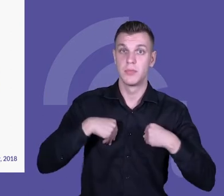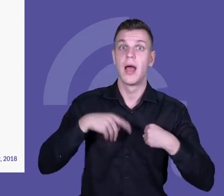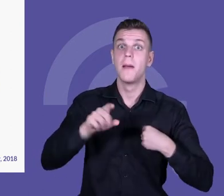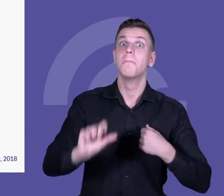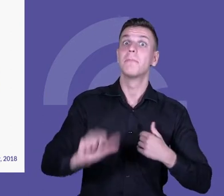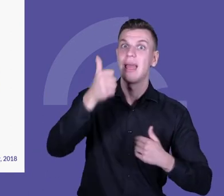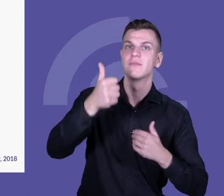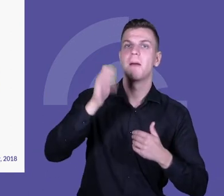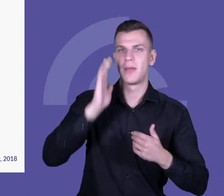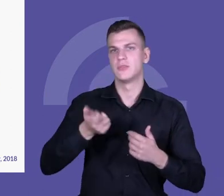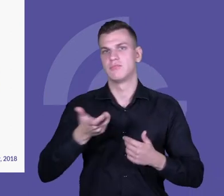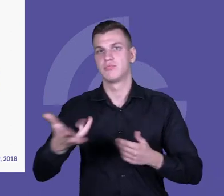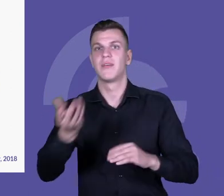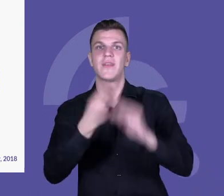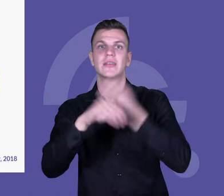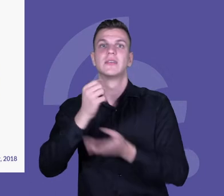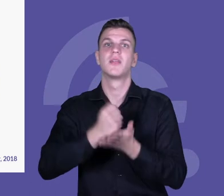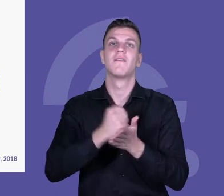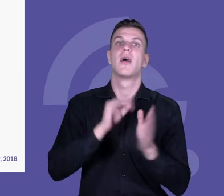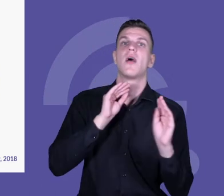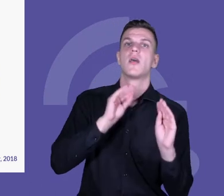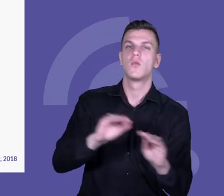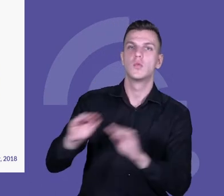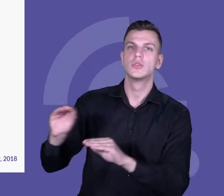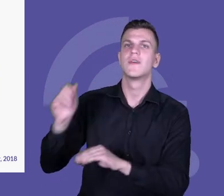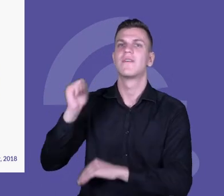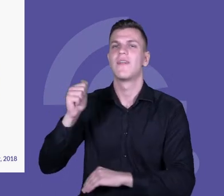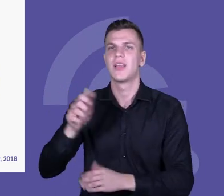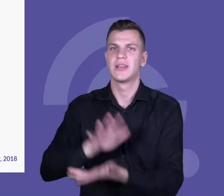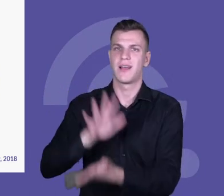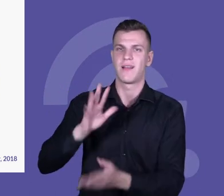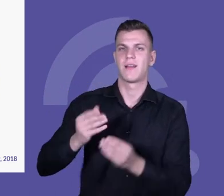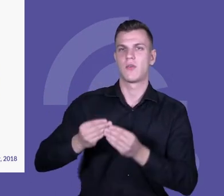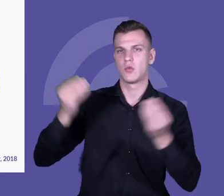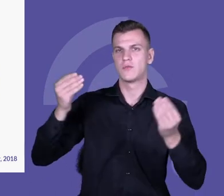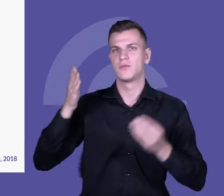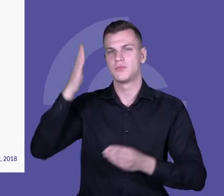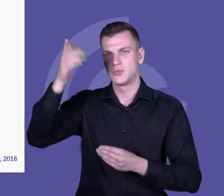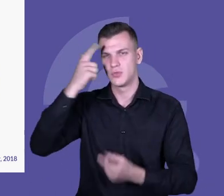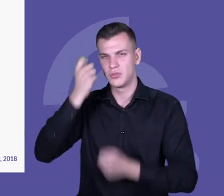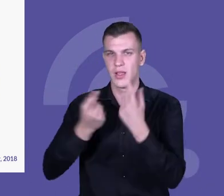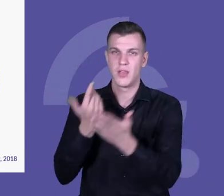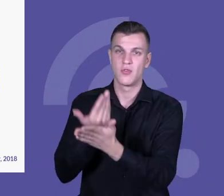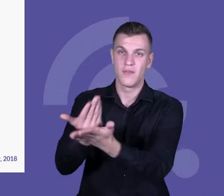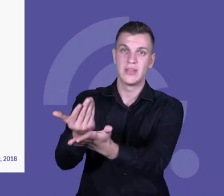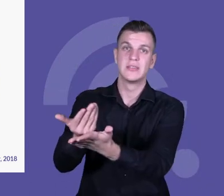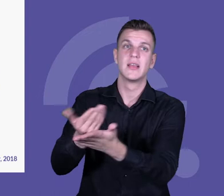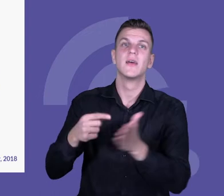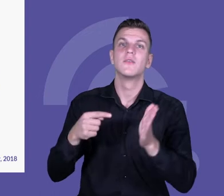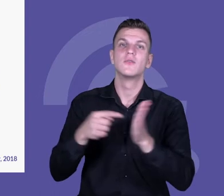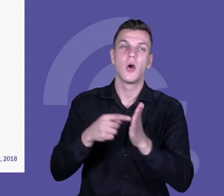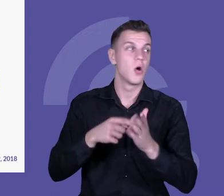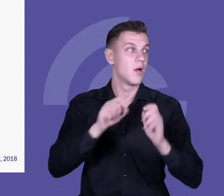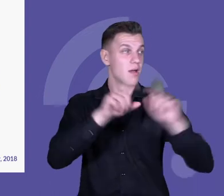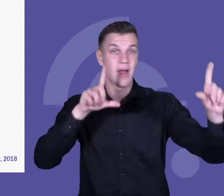właśnie opisującą dydaktykę rozwoju kompetencji proinnowacyjnych. Ten czteroelementowy model, który tutaj Państwo widzicie na slajdzie, nie będę go omawiał,